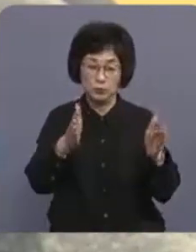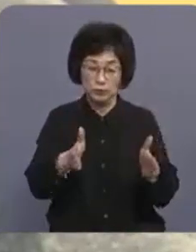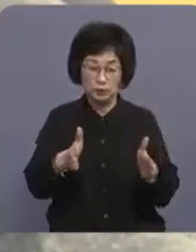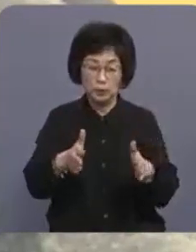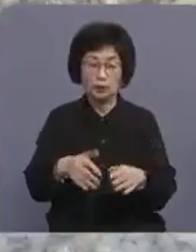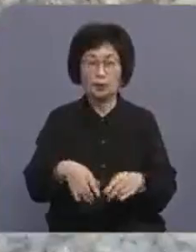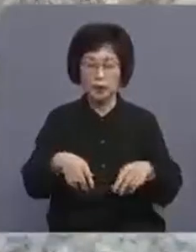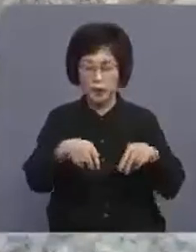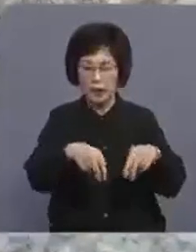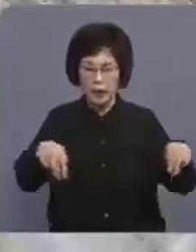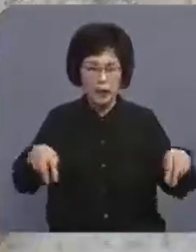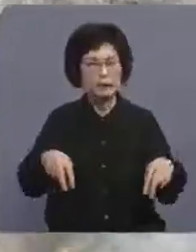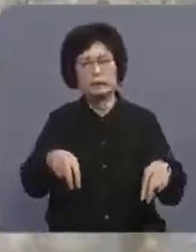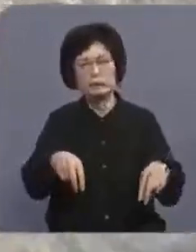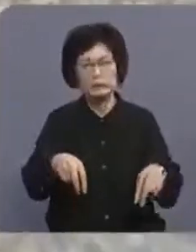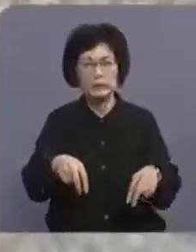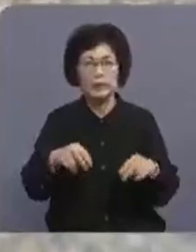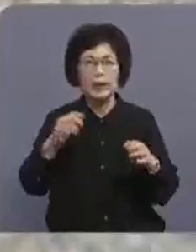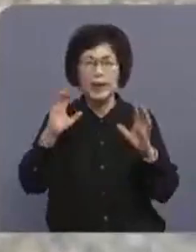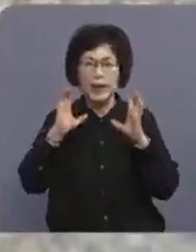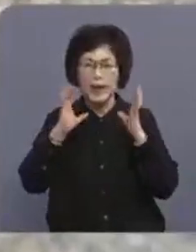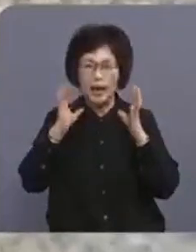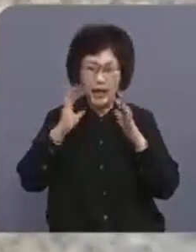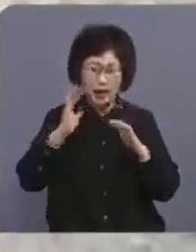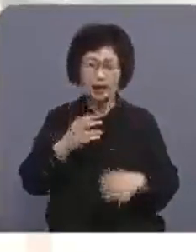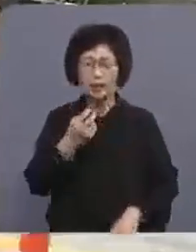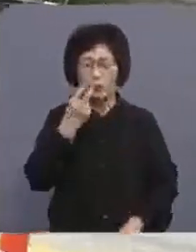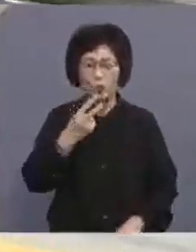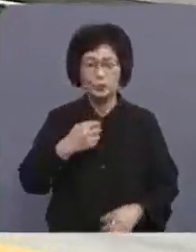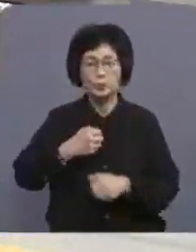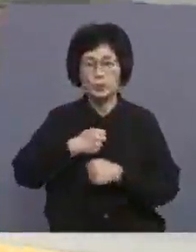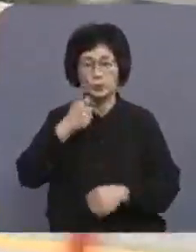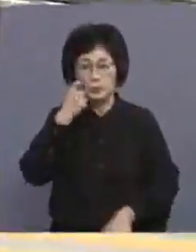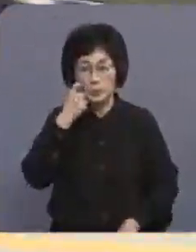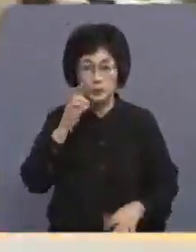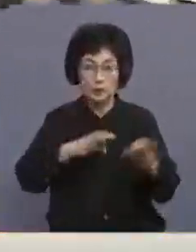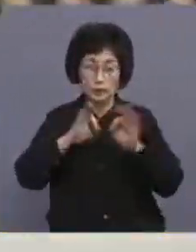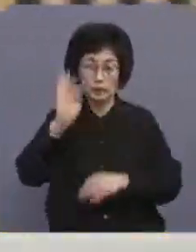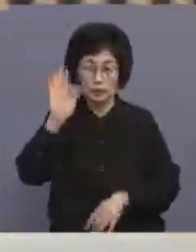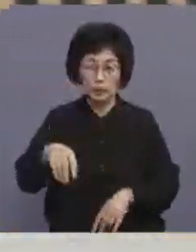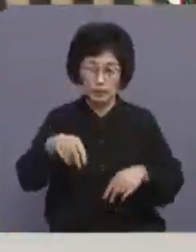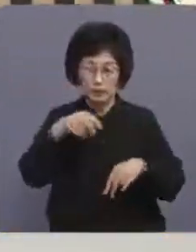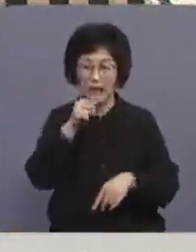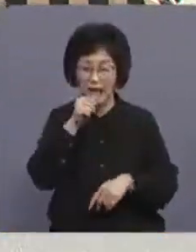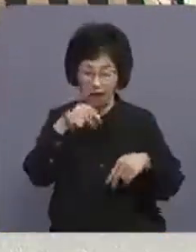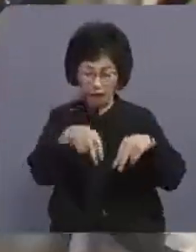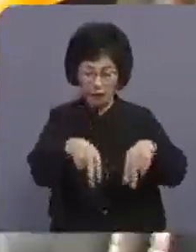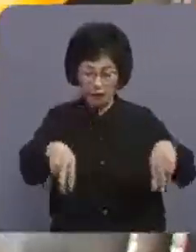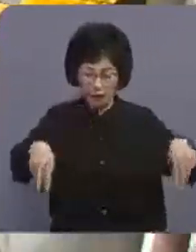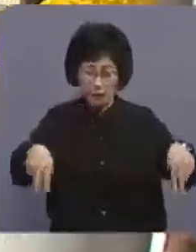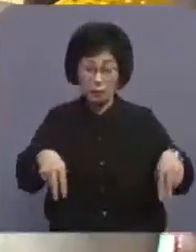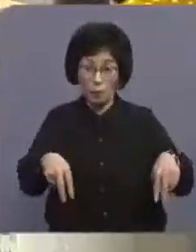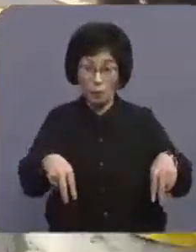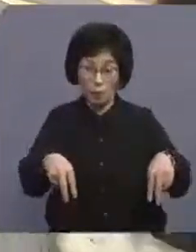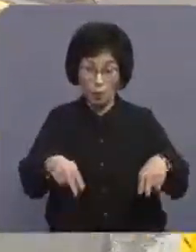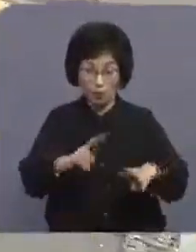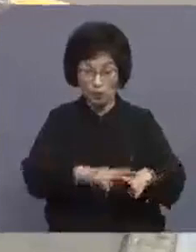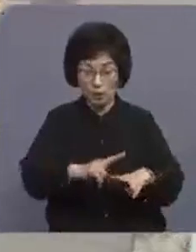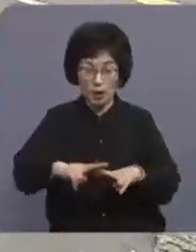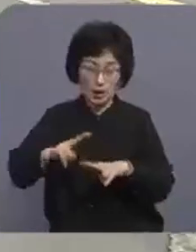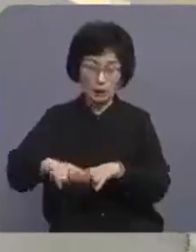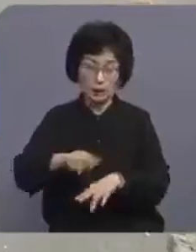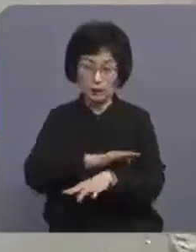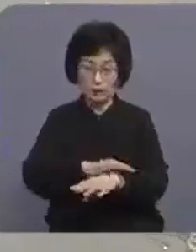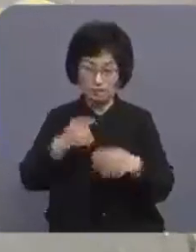안전 울타리는 어린 학생의 목숨을 지키지 못했습니다. 사고 이후 철제 울타리가 세워졌고 횡단보도도 눈에